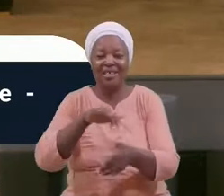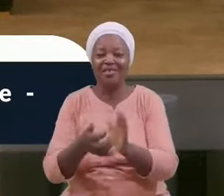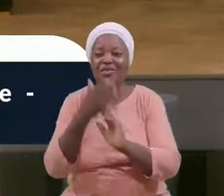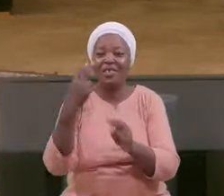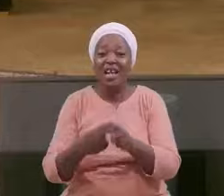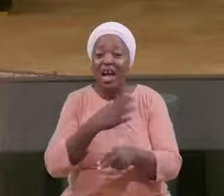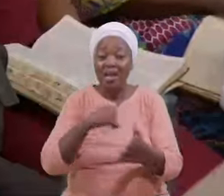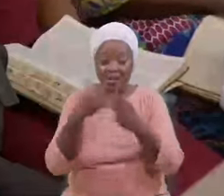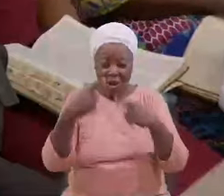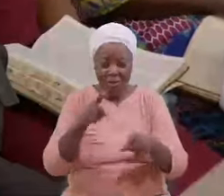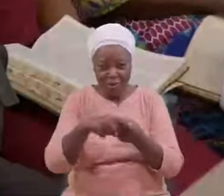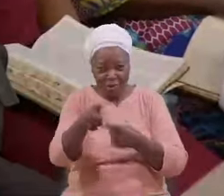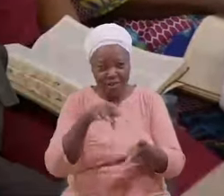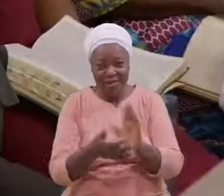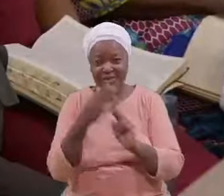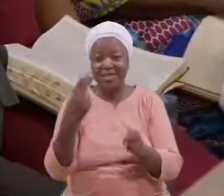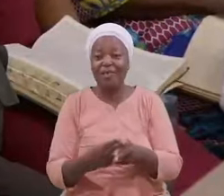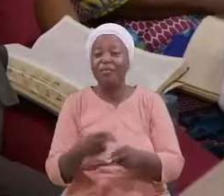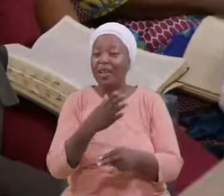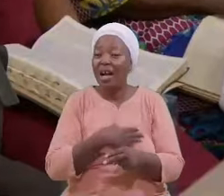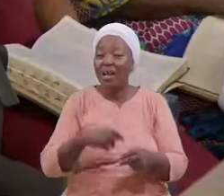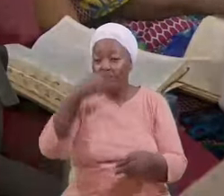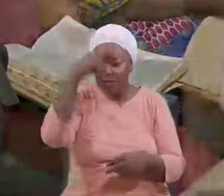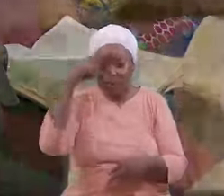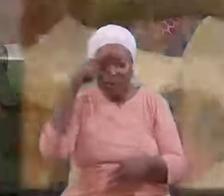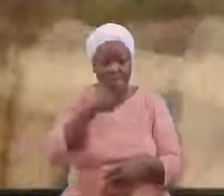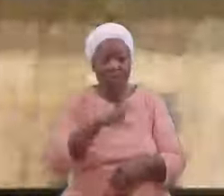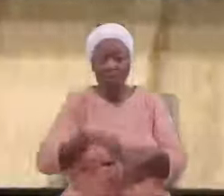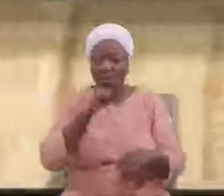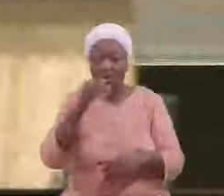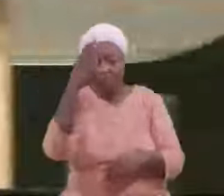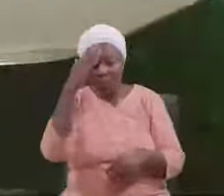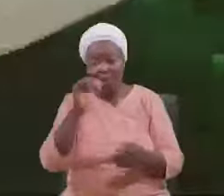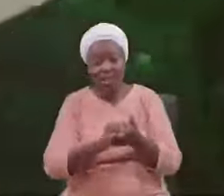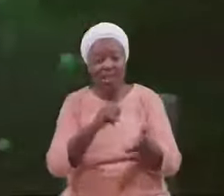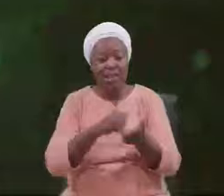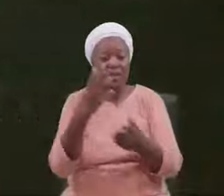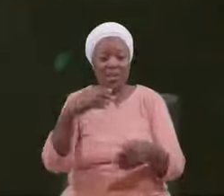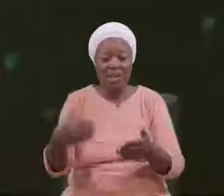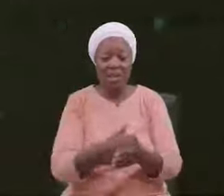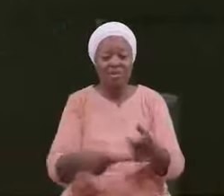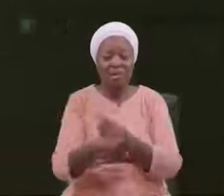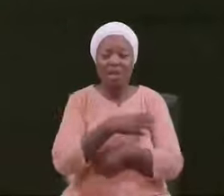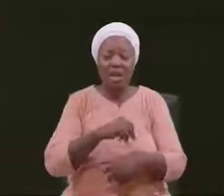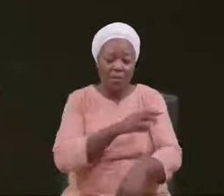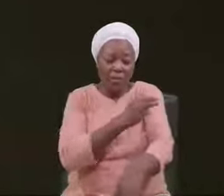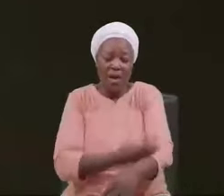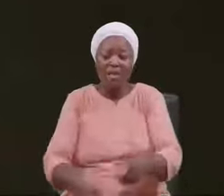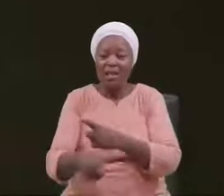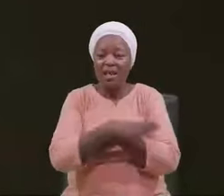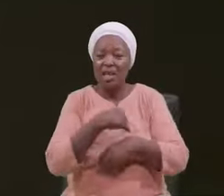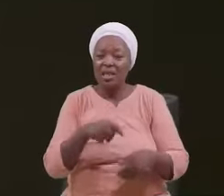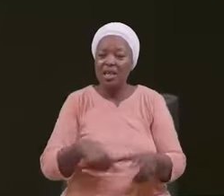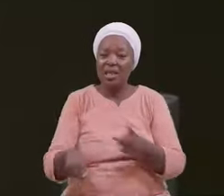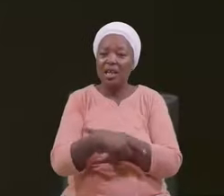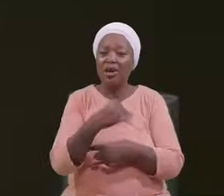arriver. Et parce qu'il ne savait pas que c'est un nouveau jour, un puissant jour, c'est le jour de